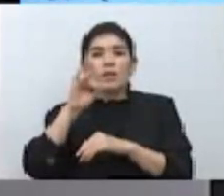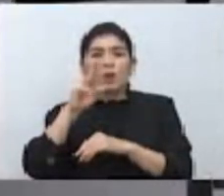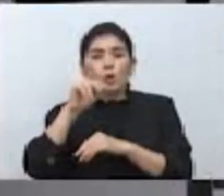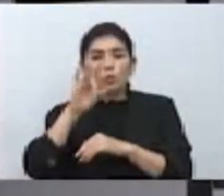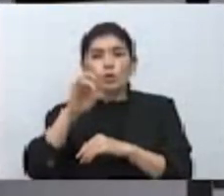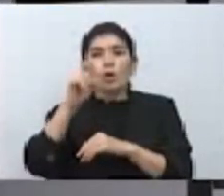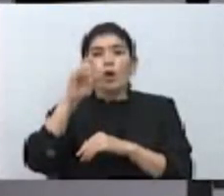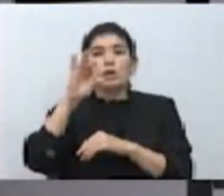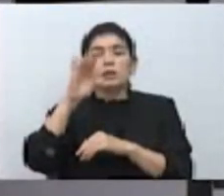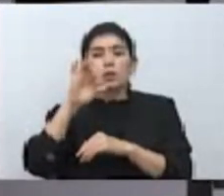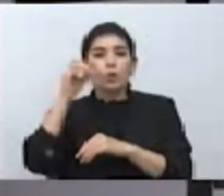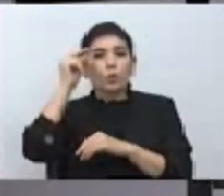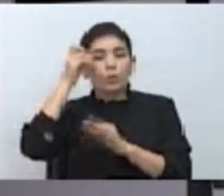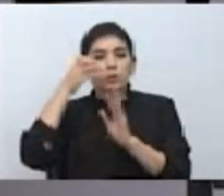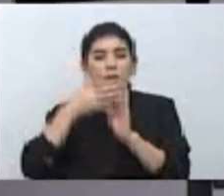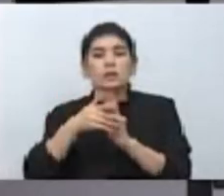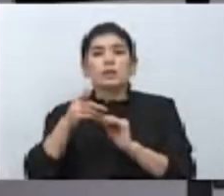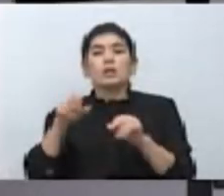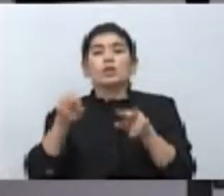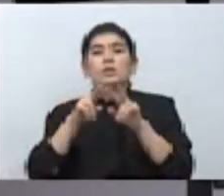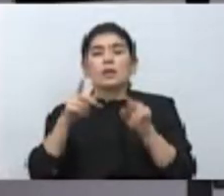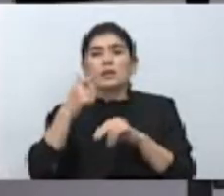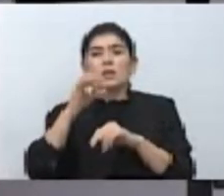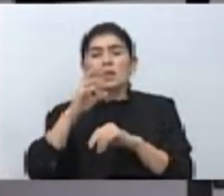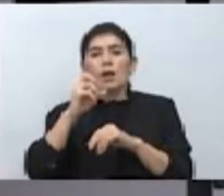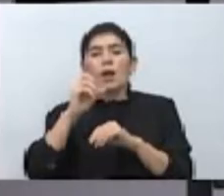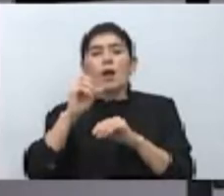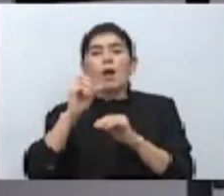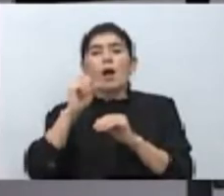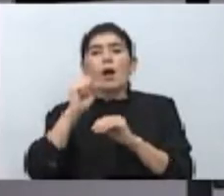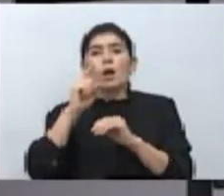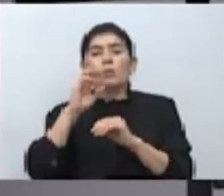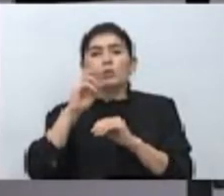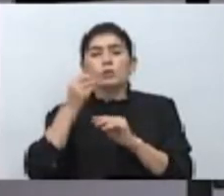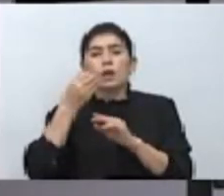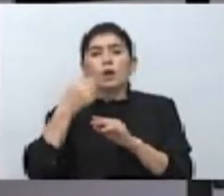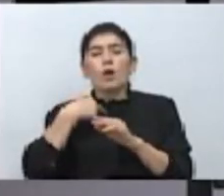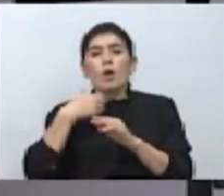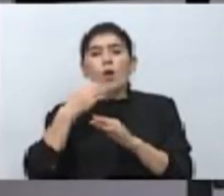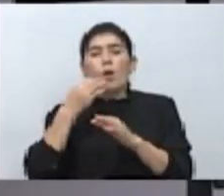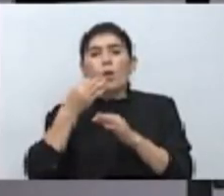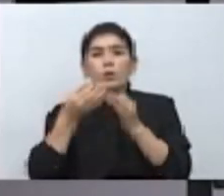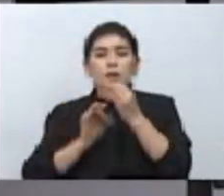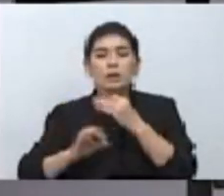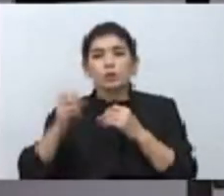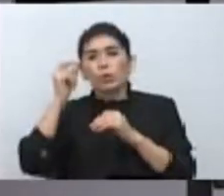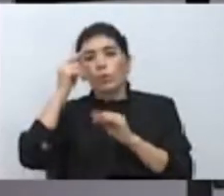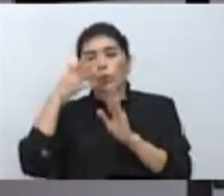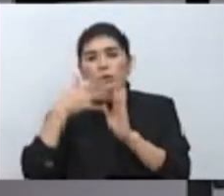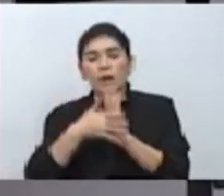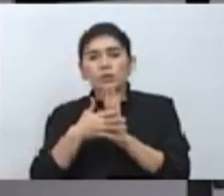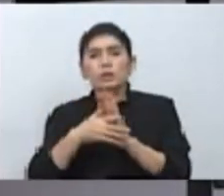xotirani o'rganish, shu bilan birgalikda genetik axborot asosida organizmlarning rivojlanishini